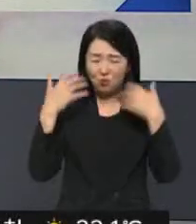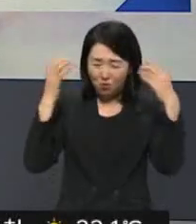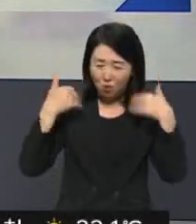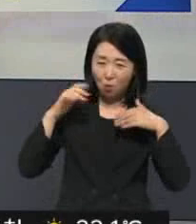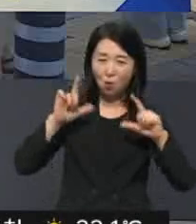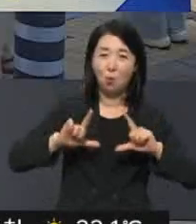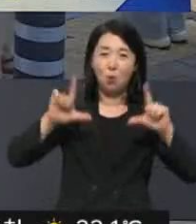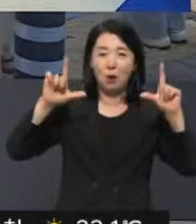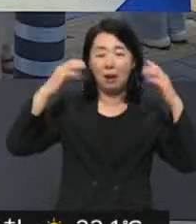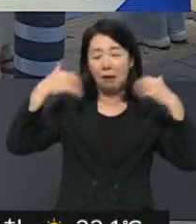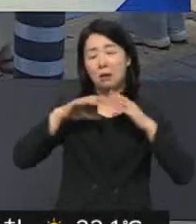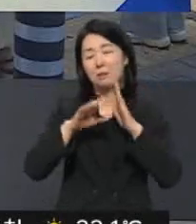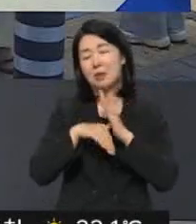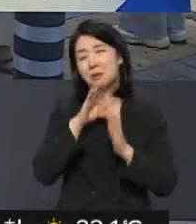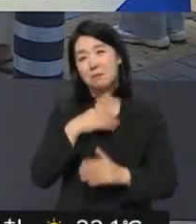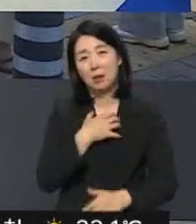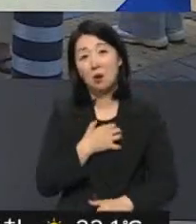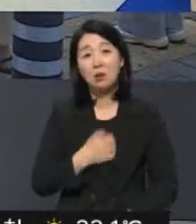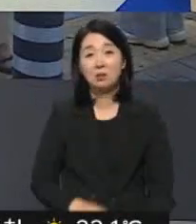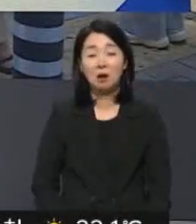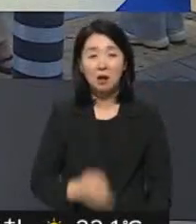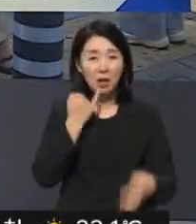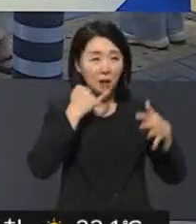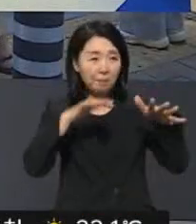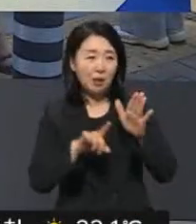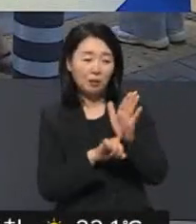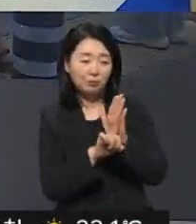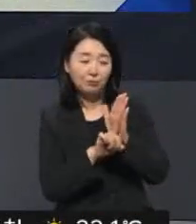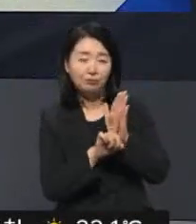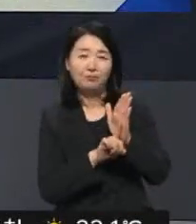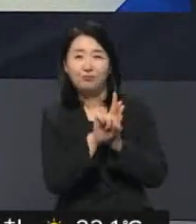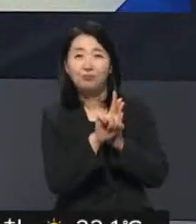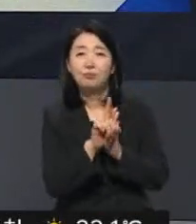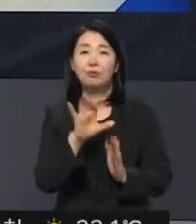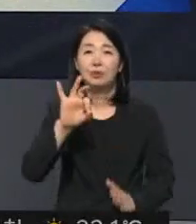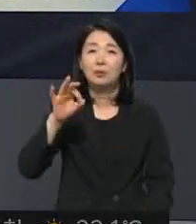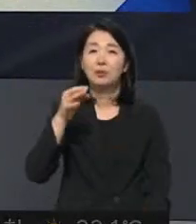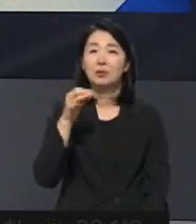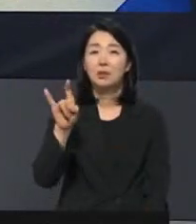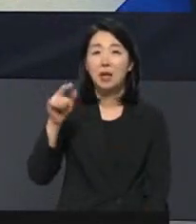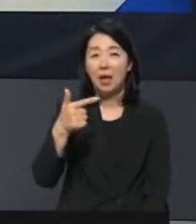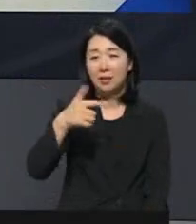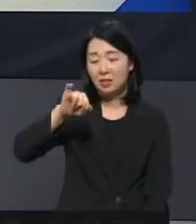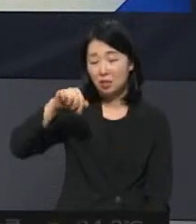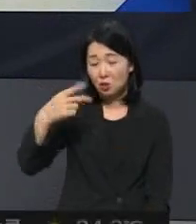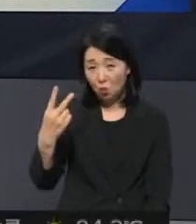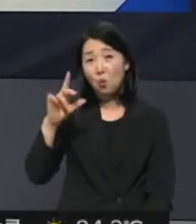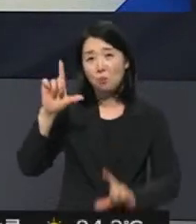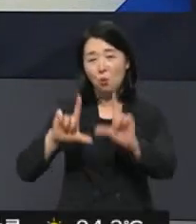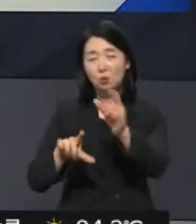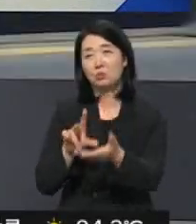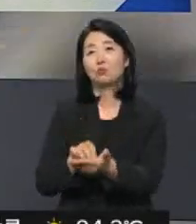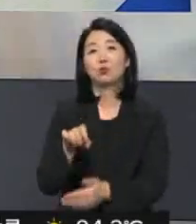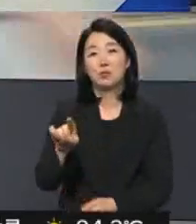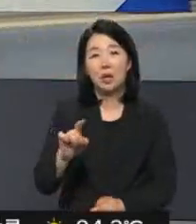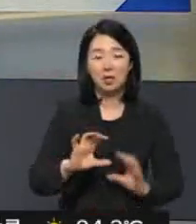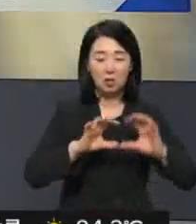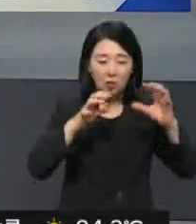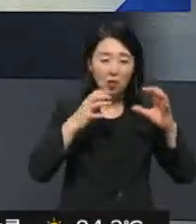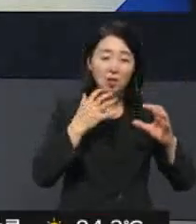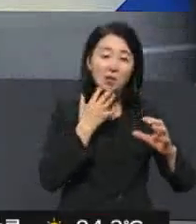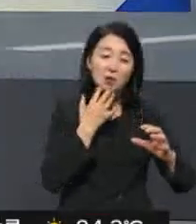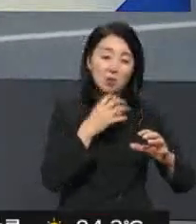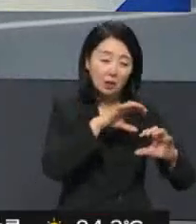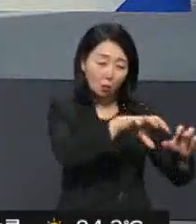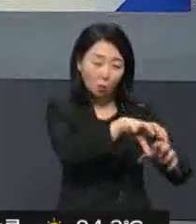올여름 정말 걱정입니다. 해수면 온도가 올라가는 엘니뇨 현상이 원인으로 꼽히고 있죠. 벌써 세계 곳곳이 더위로